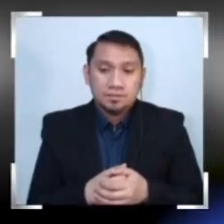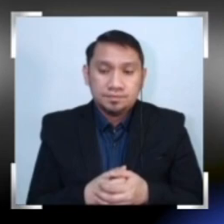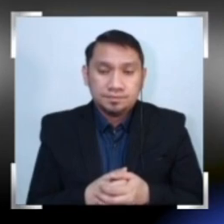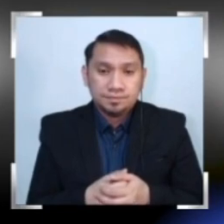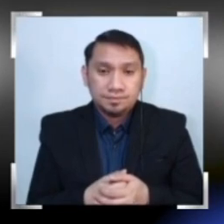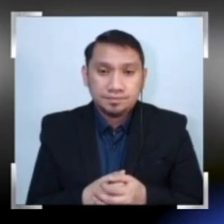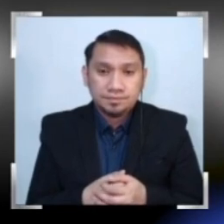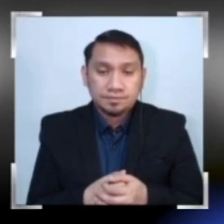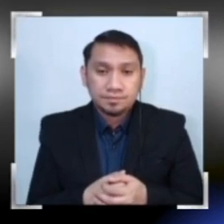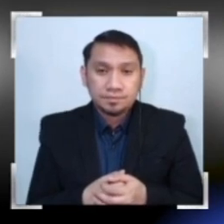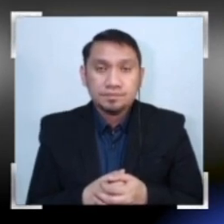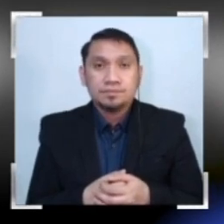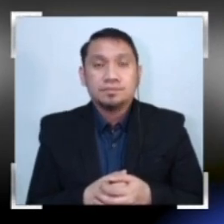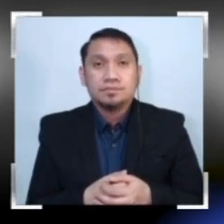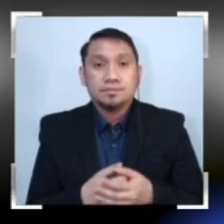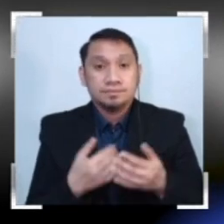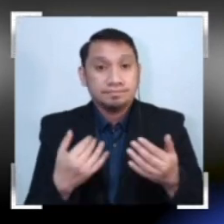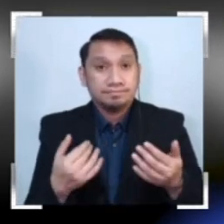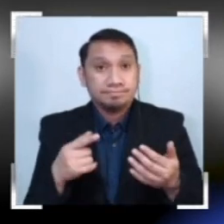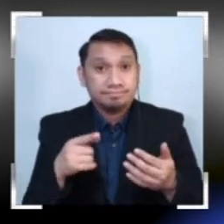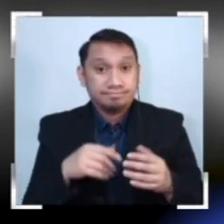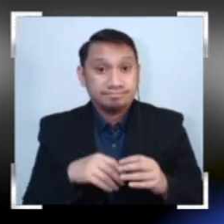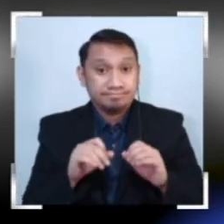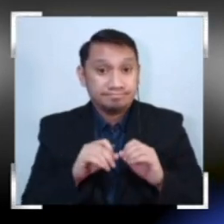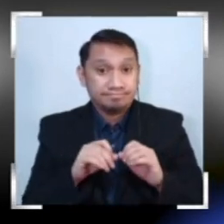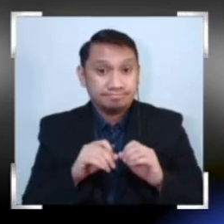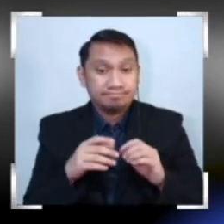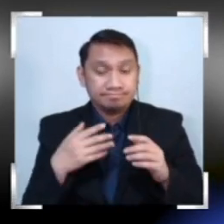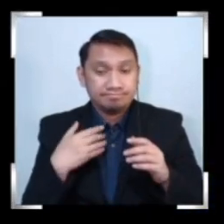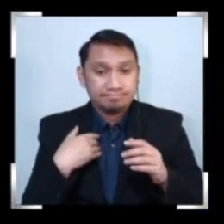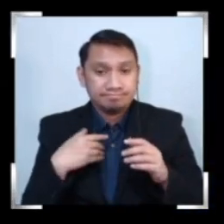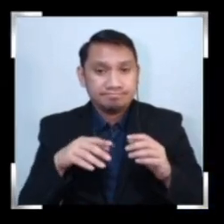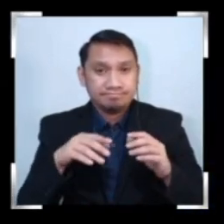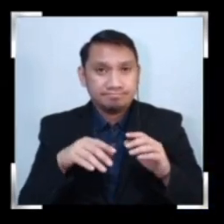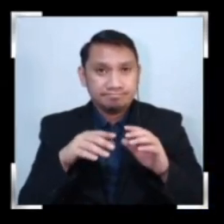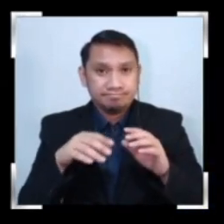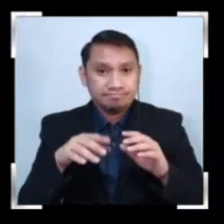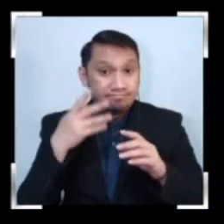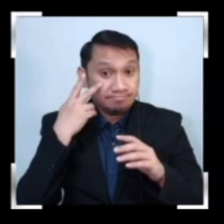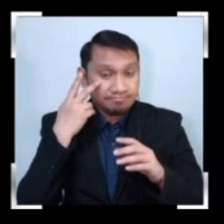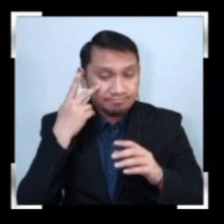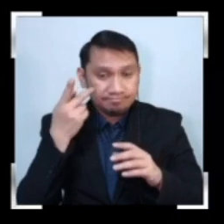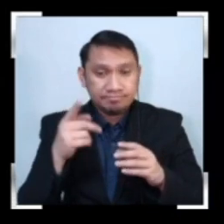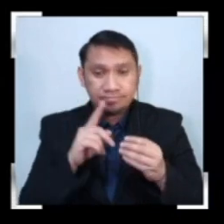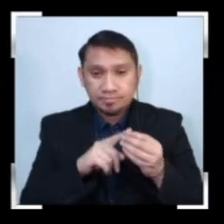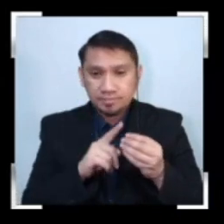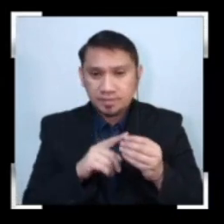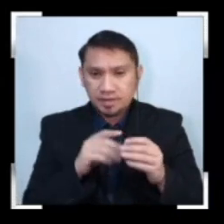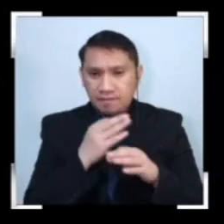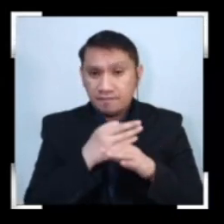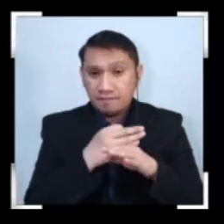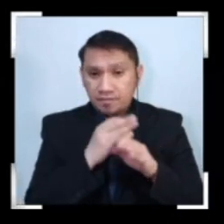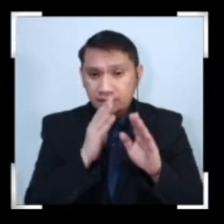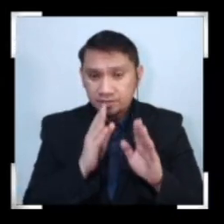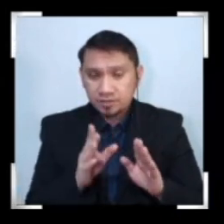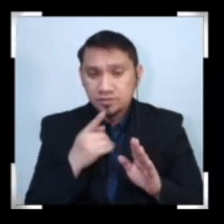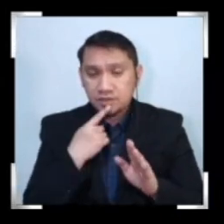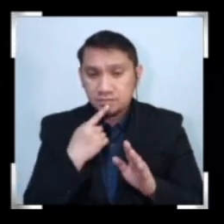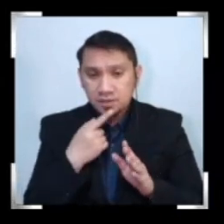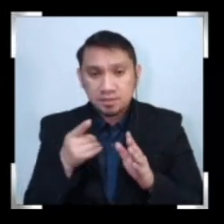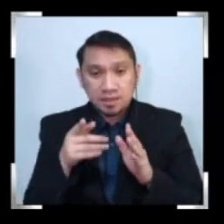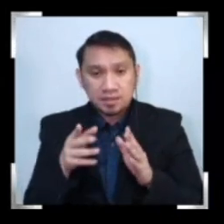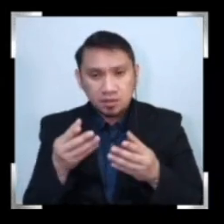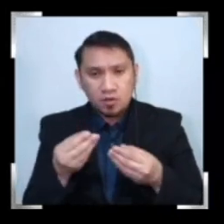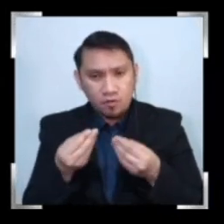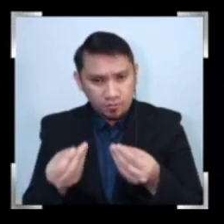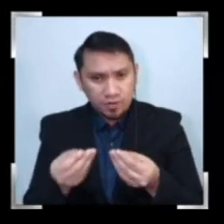Ito ang usapan kamakailan sa social media ni Gertrand Guevara at ng umano'y online fixer na nag-alok na ayusin ang kanyang lisensya matapos